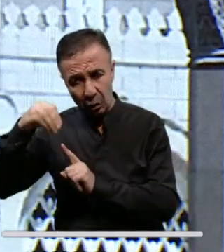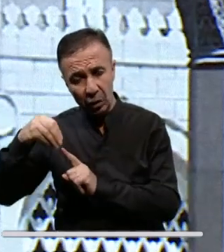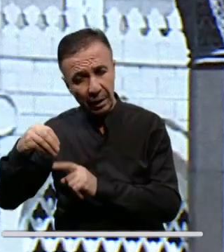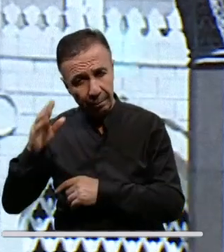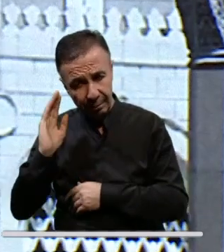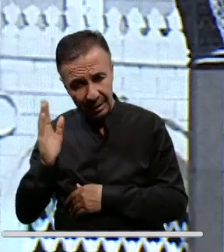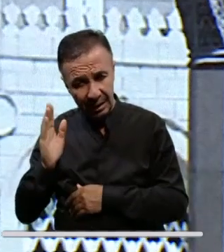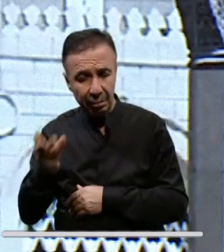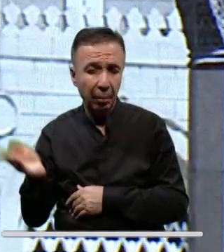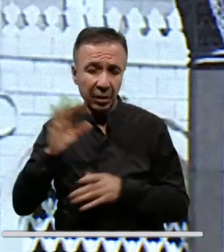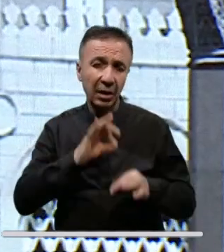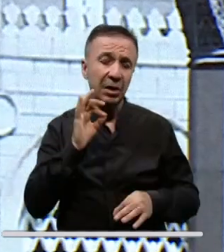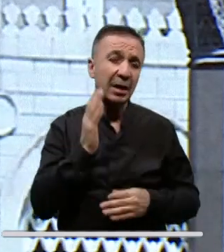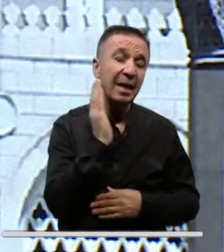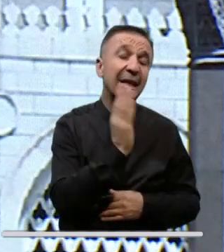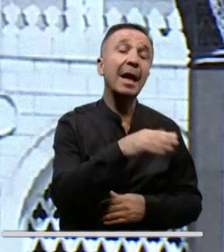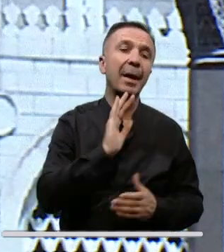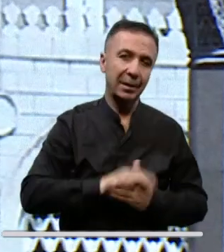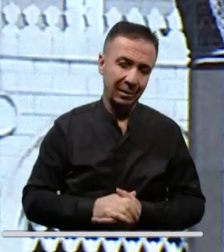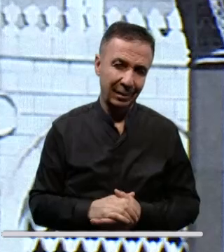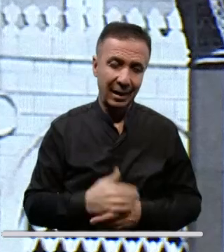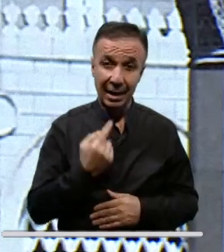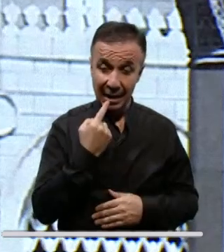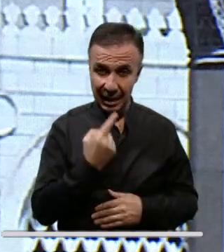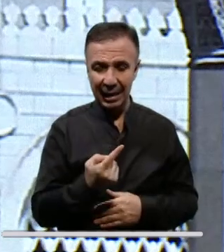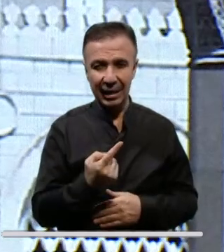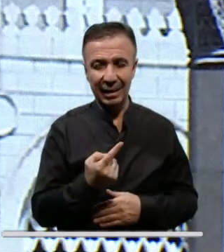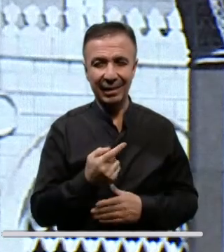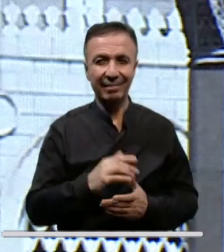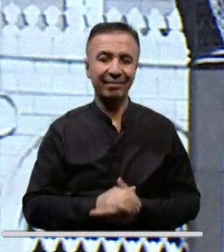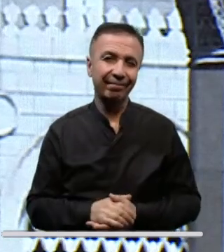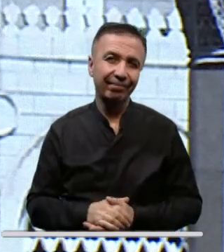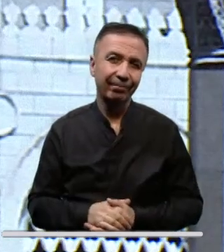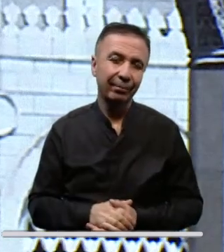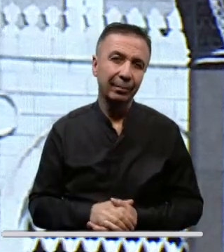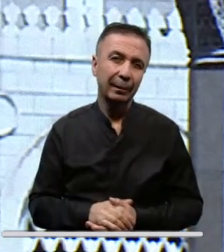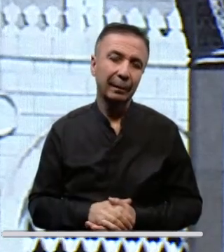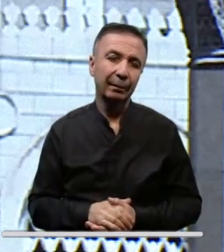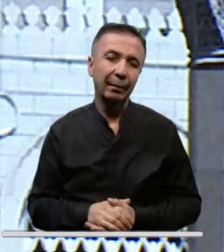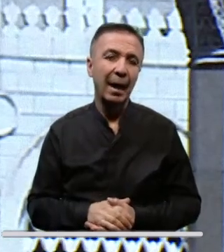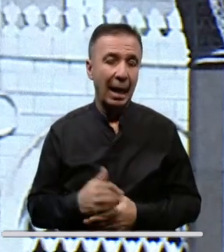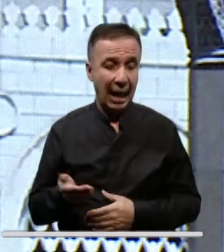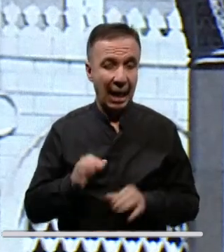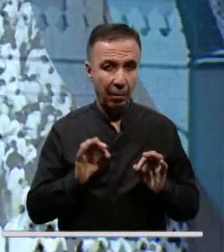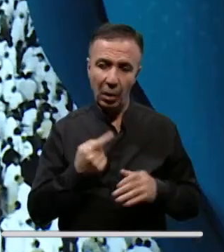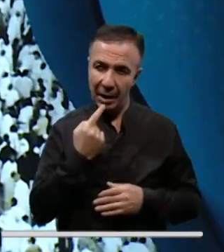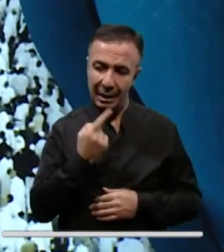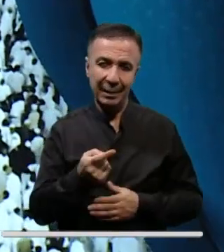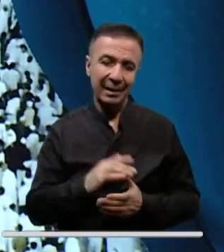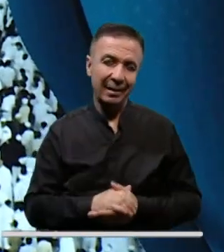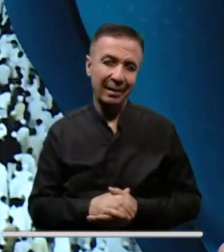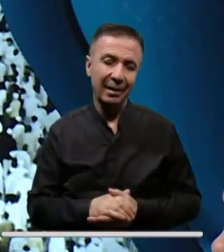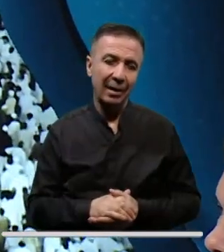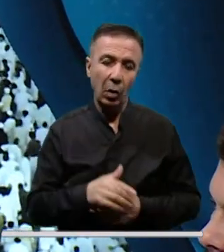başkası da gidemez bakın cümlenin ikinci tarafı önemli hükmü değiştiriyor Eğer böyle denildi isse o